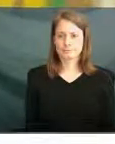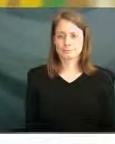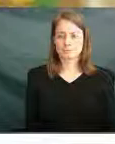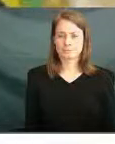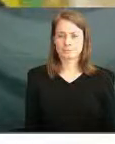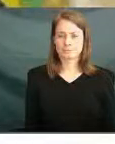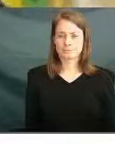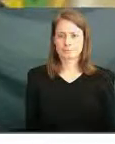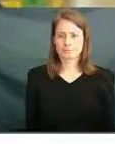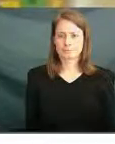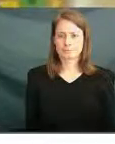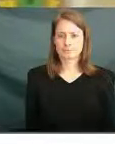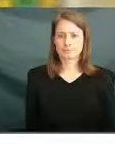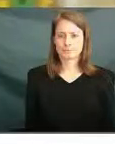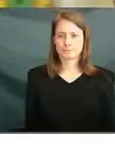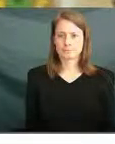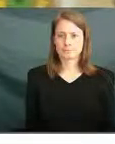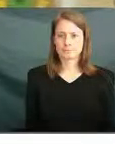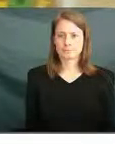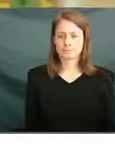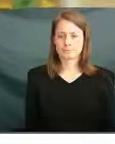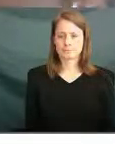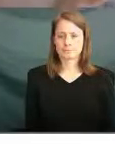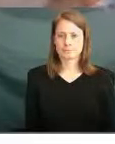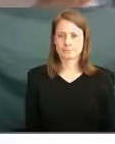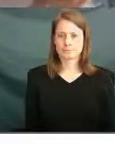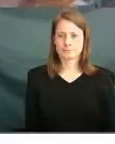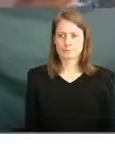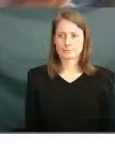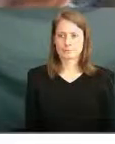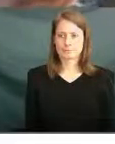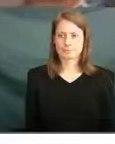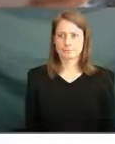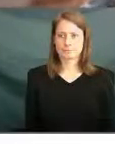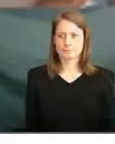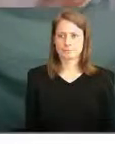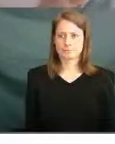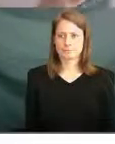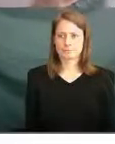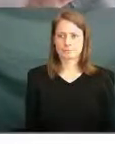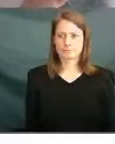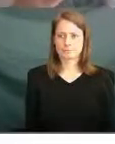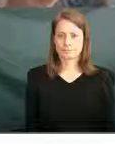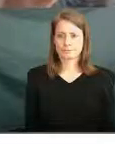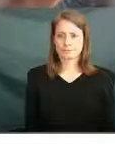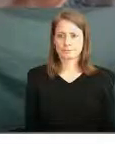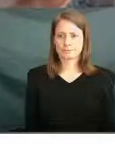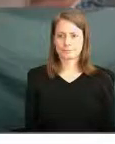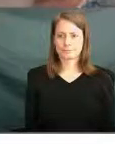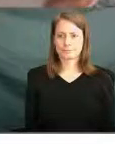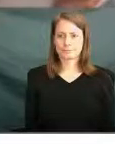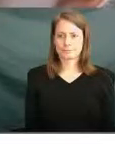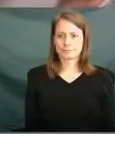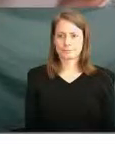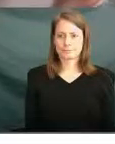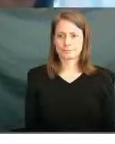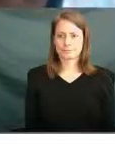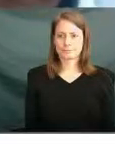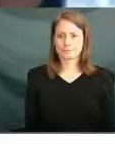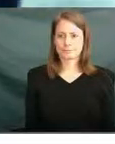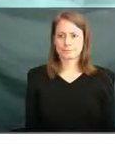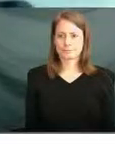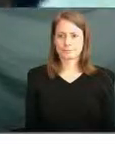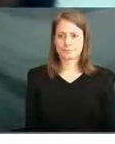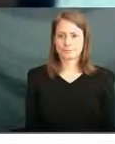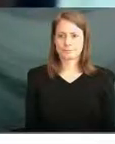ser mobbing, eller hvis dere ser noe i skolegården? Tror dere det like vanskelig for de yngste da, eller like lett?